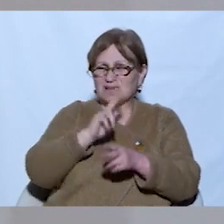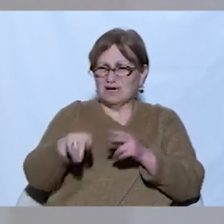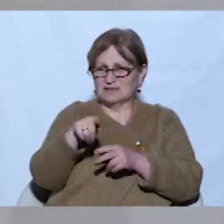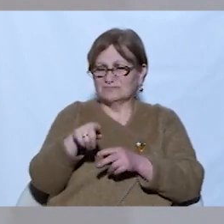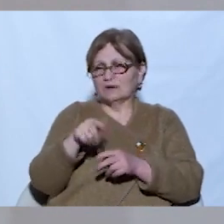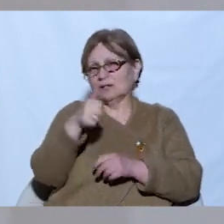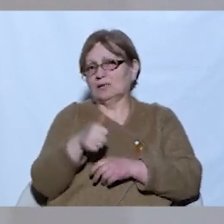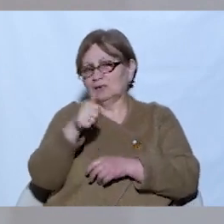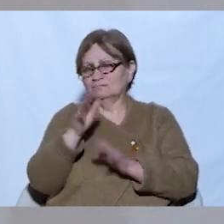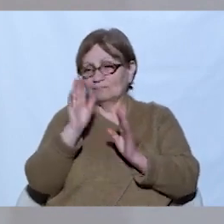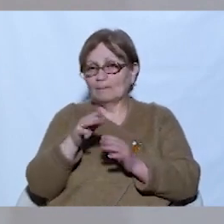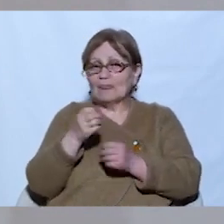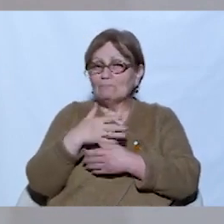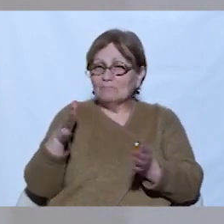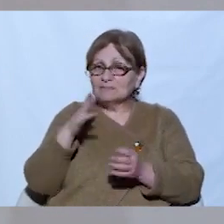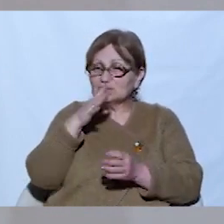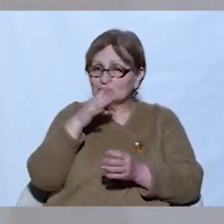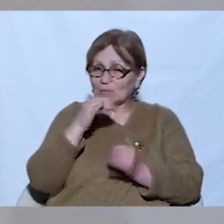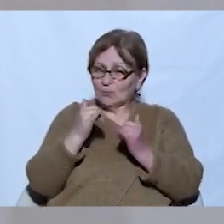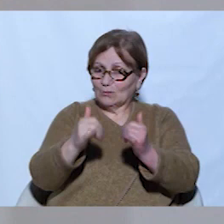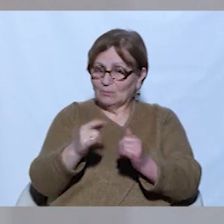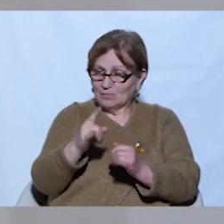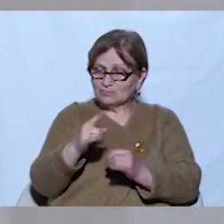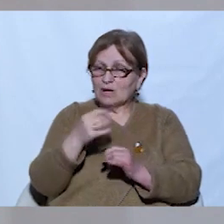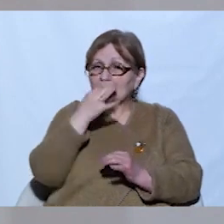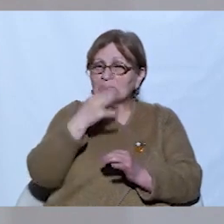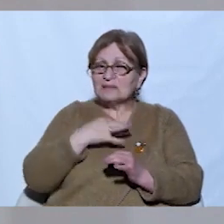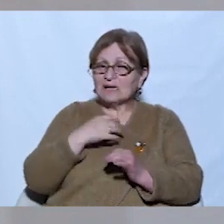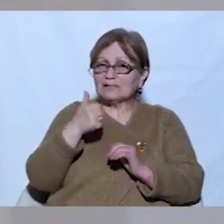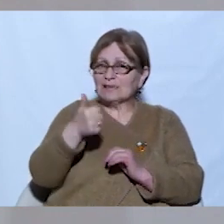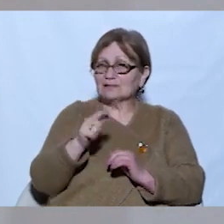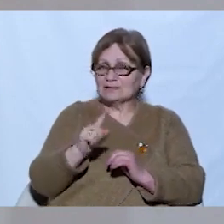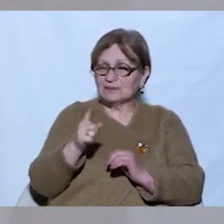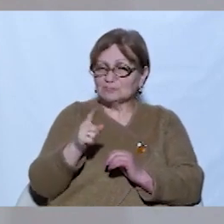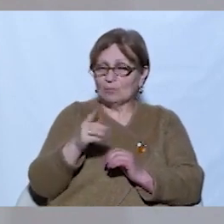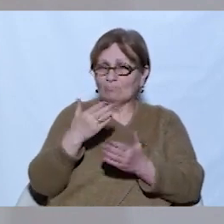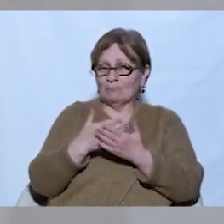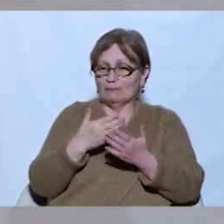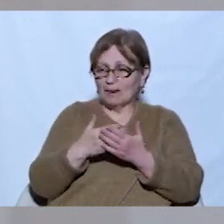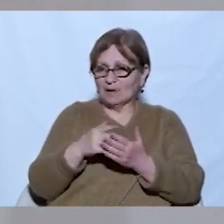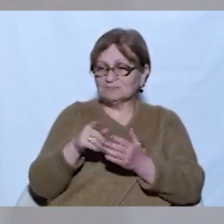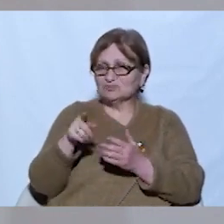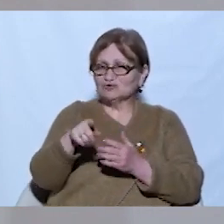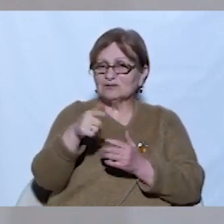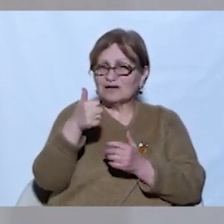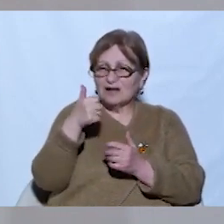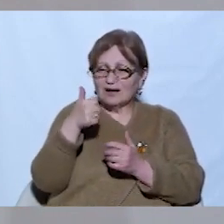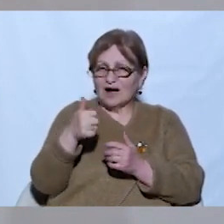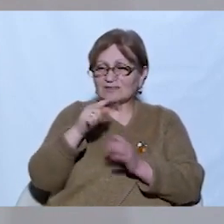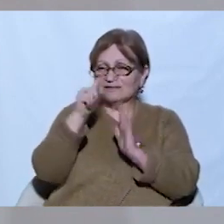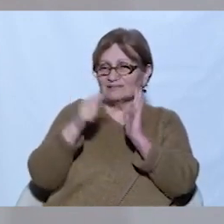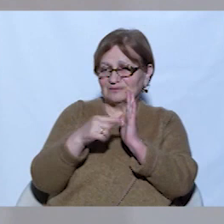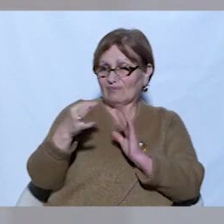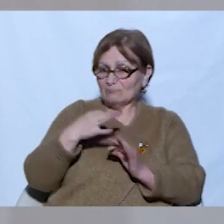ვერც გავიგო რა ზემაქებ და ფასს კარგავს ეს შექება. უბრალოდ ცოტა მეტი დრო გამოყავით და ბარემ იმაზე მიმანიშნეთ, რაც მართლა კარგია